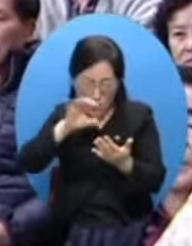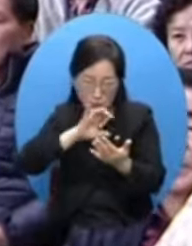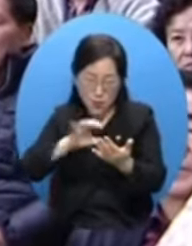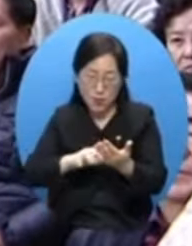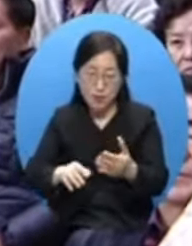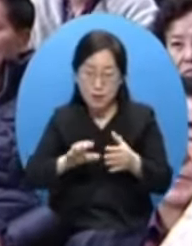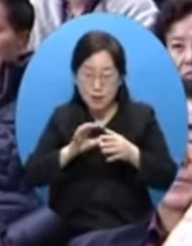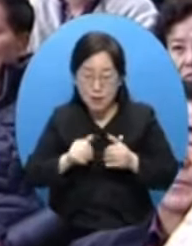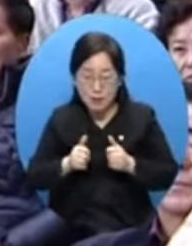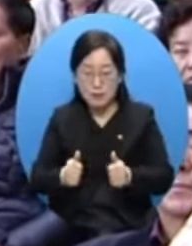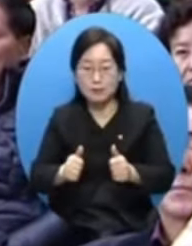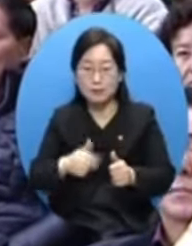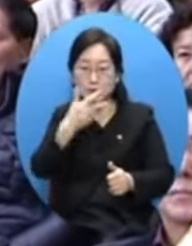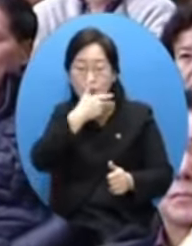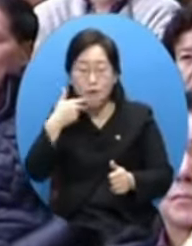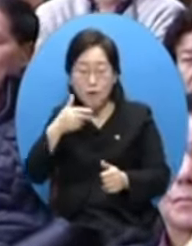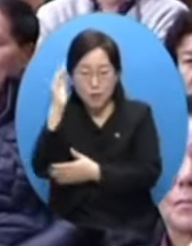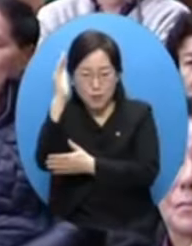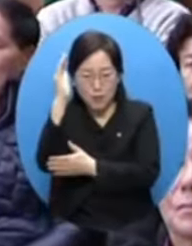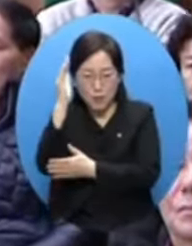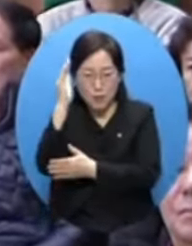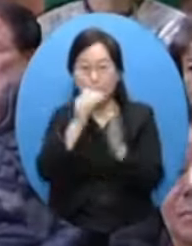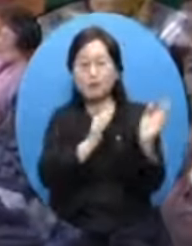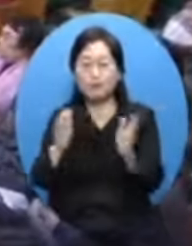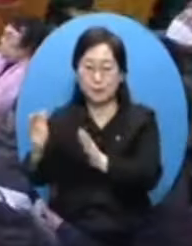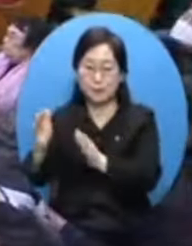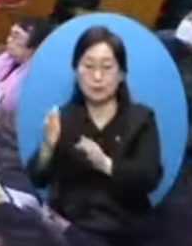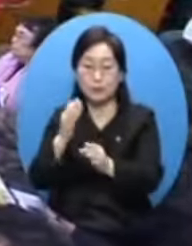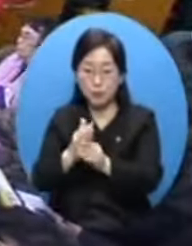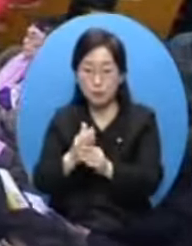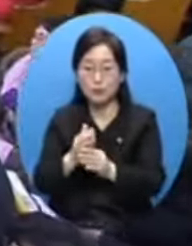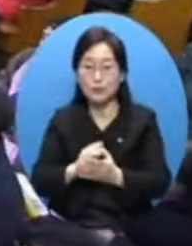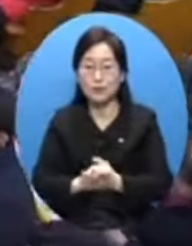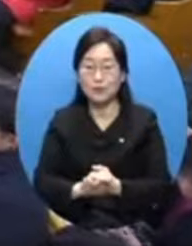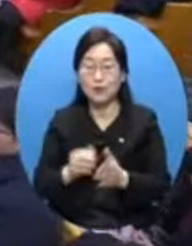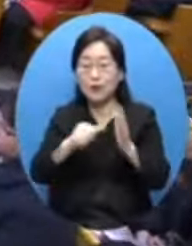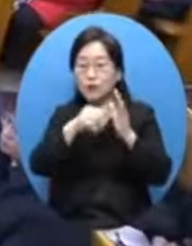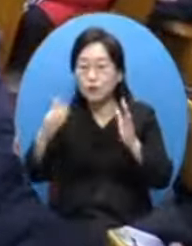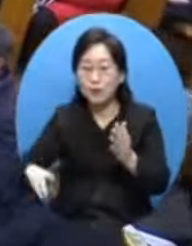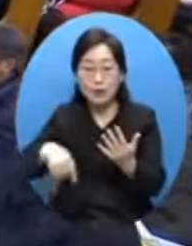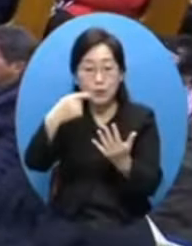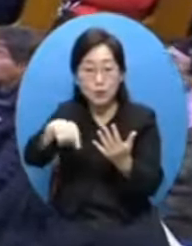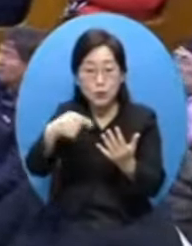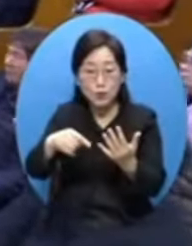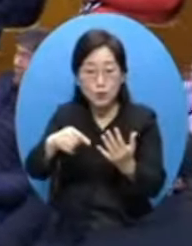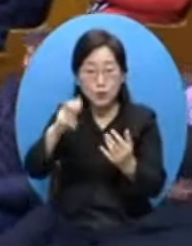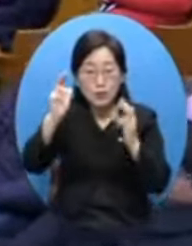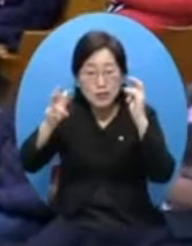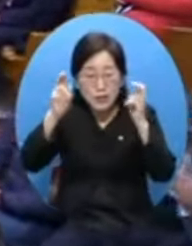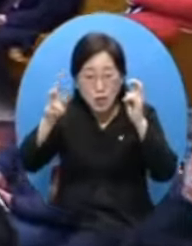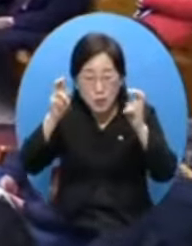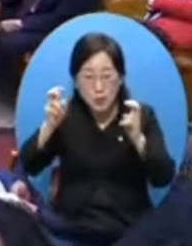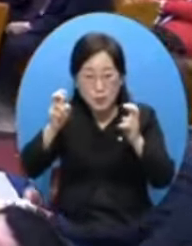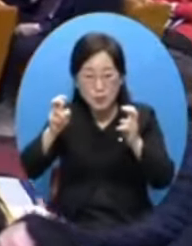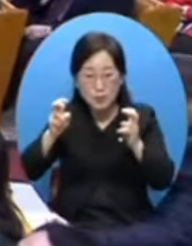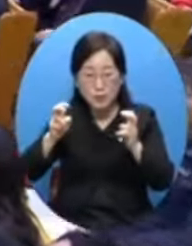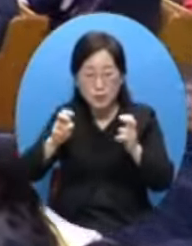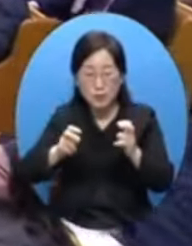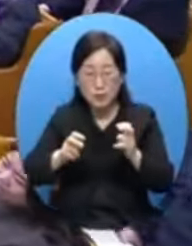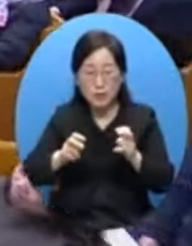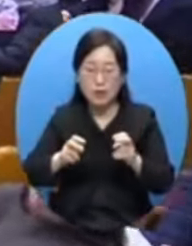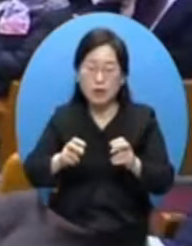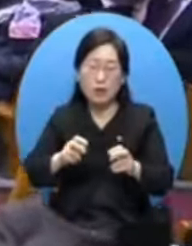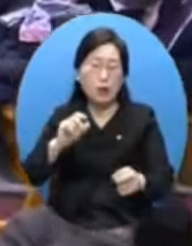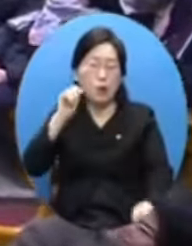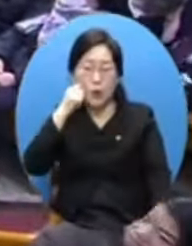영어 강사로서 준비를 하는데 유명한 교육 기업은 커녕 동네 학원 면접에서도